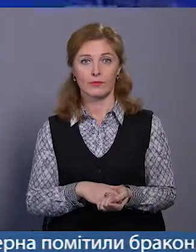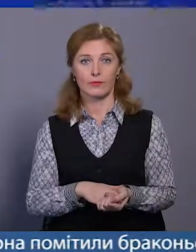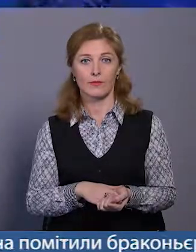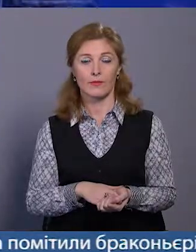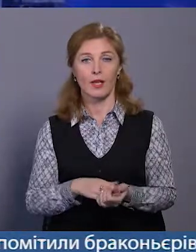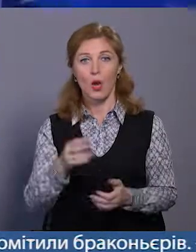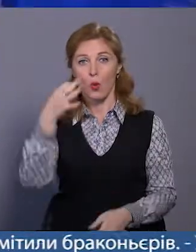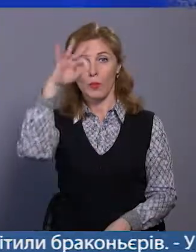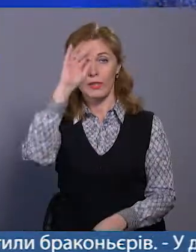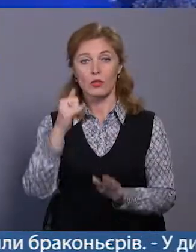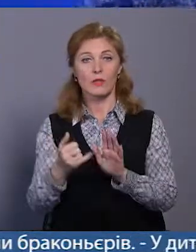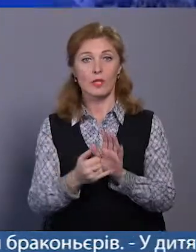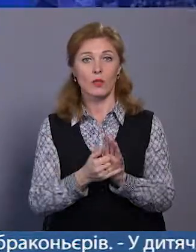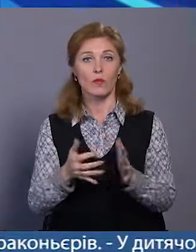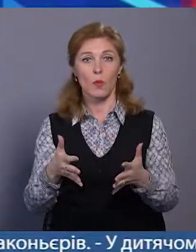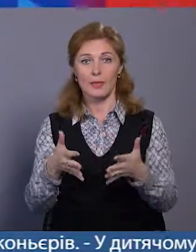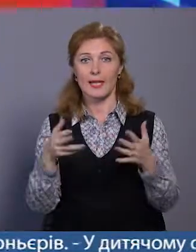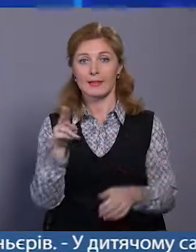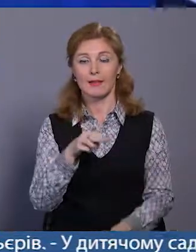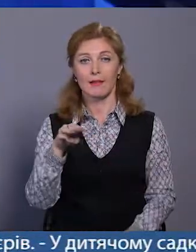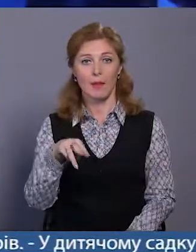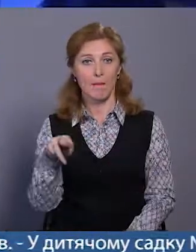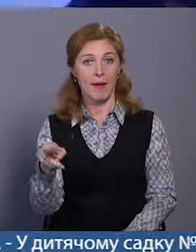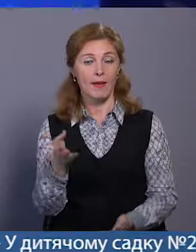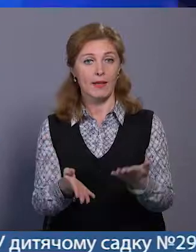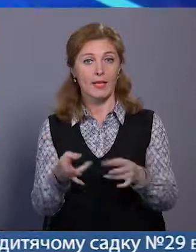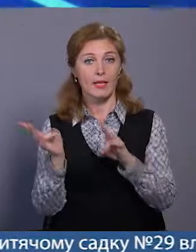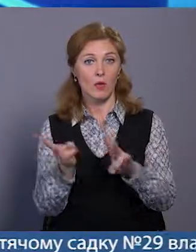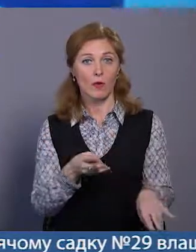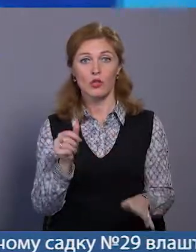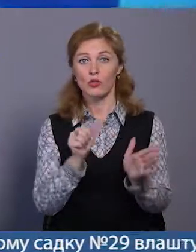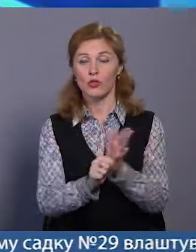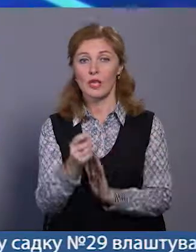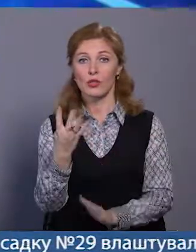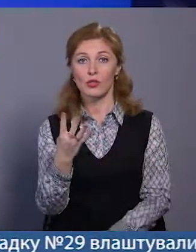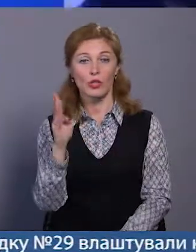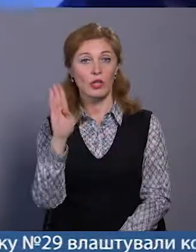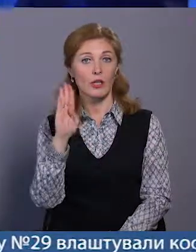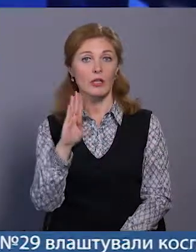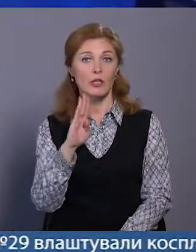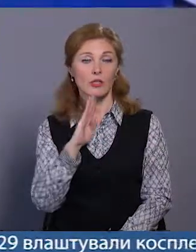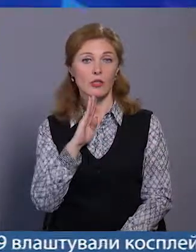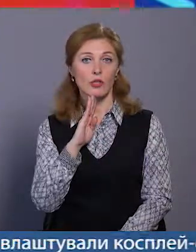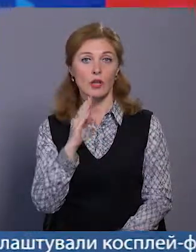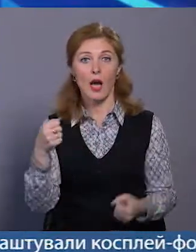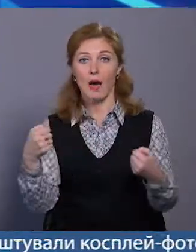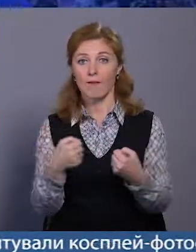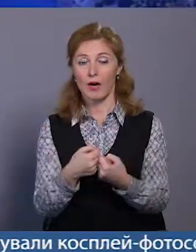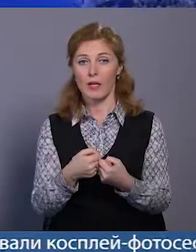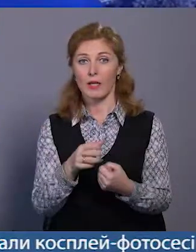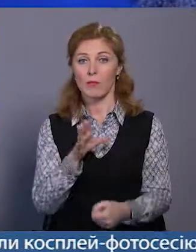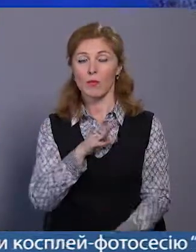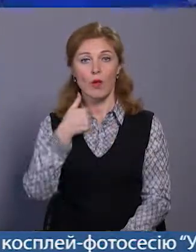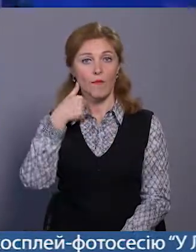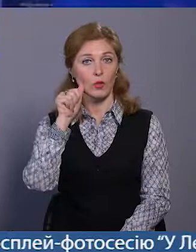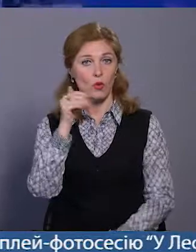У поліції встановлюють обставини ДТП, у якій травмувалась 64-річна жінка. Аварія, нагадаємо, сталася